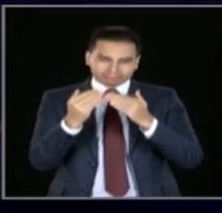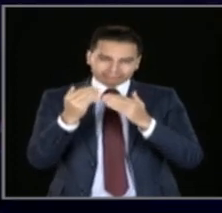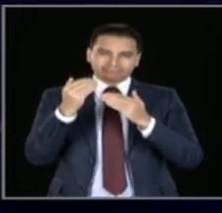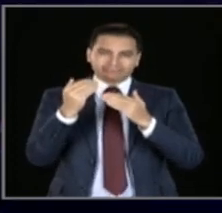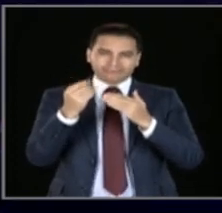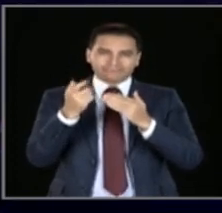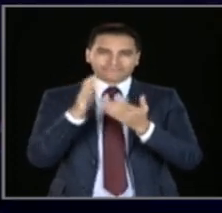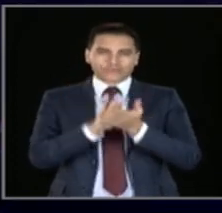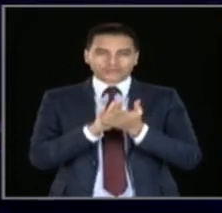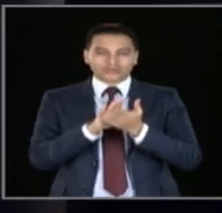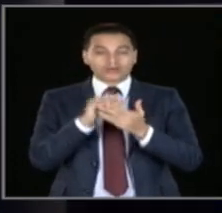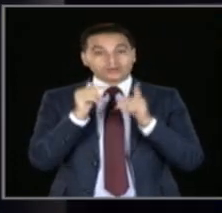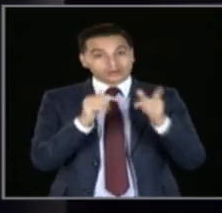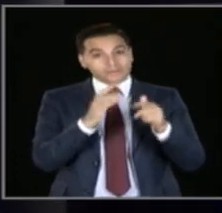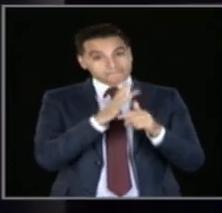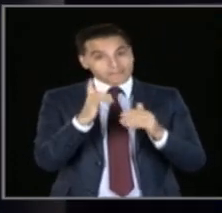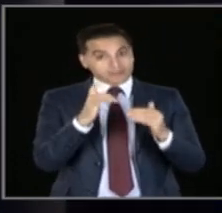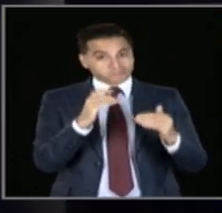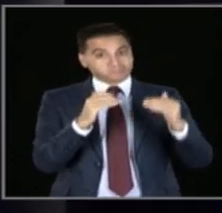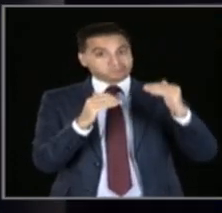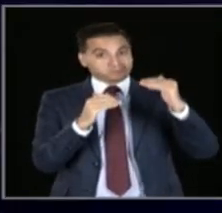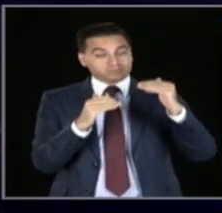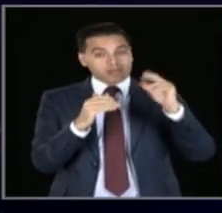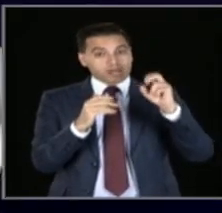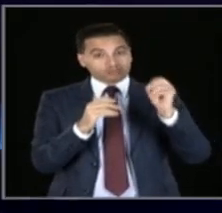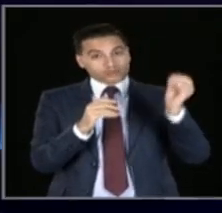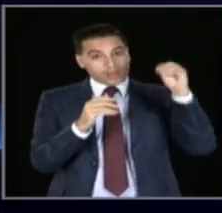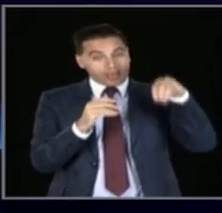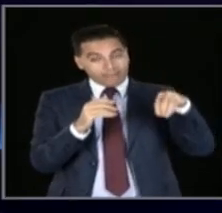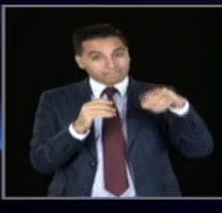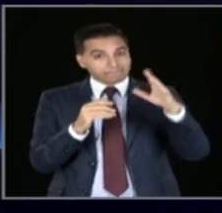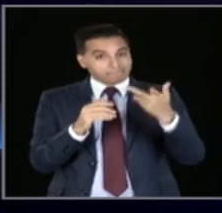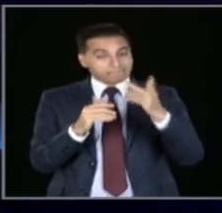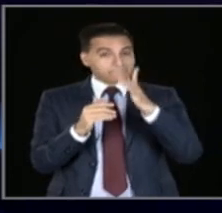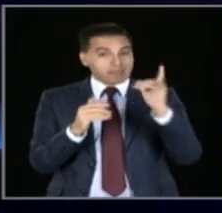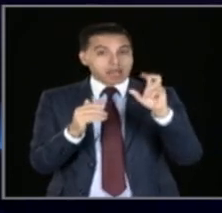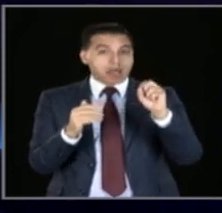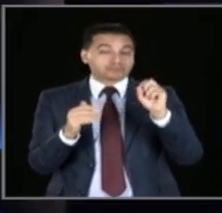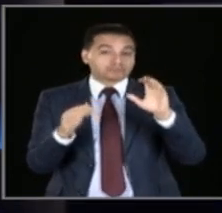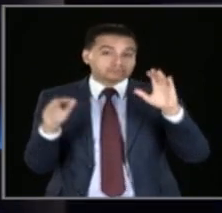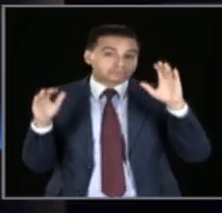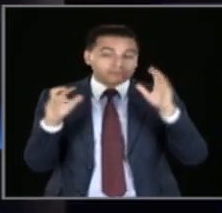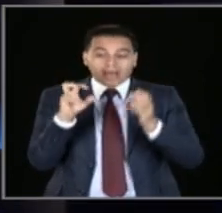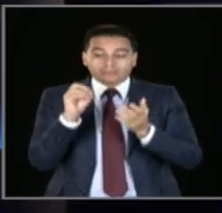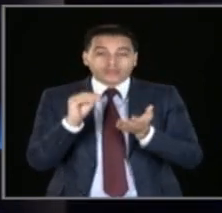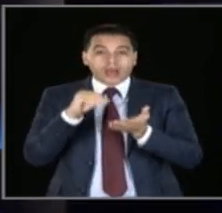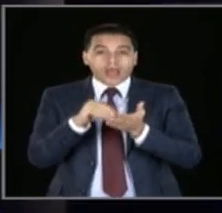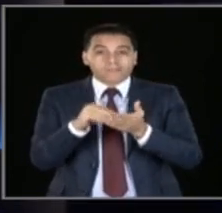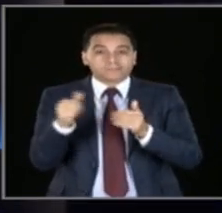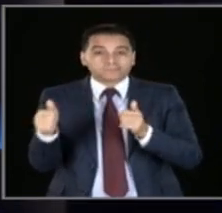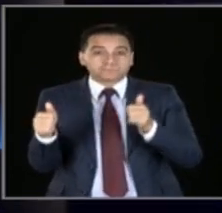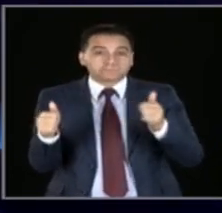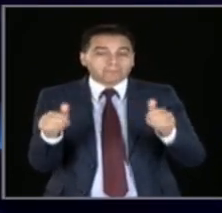الملوك 125 125 هترتاحوا جدا قبل الفقره